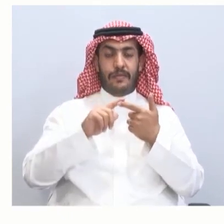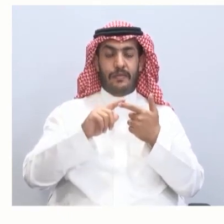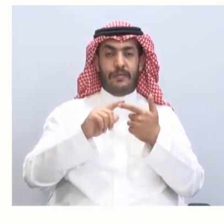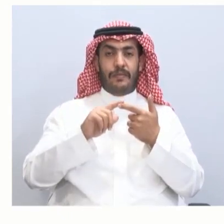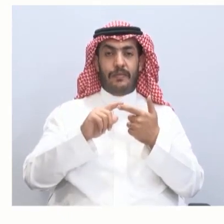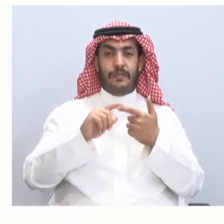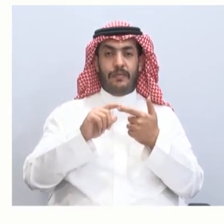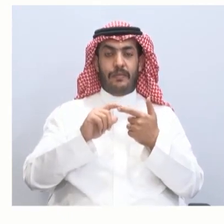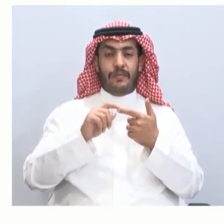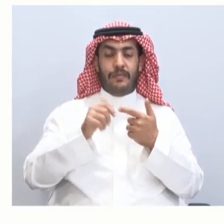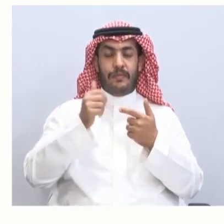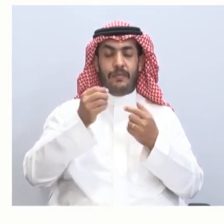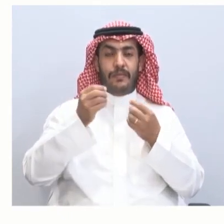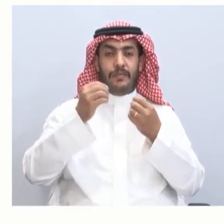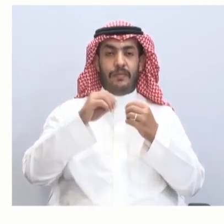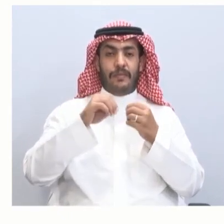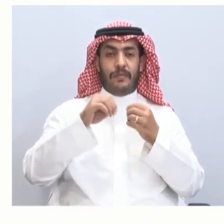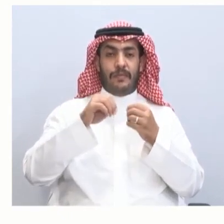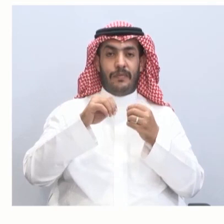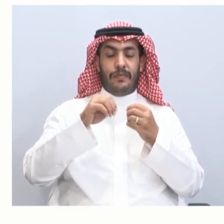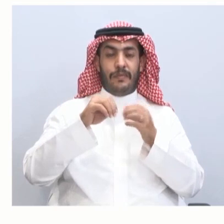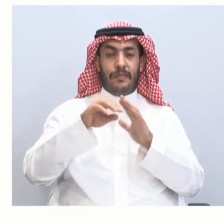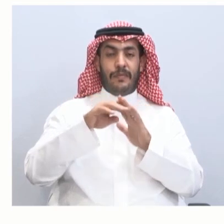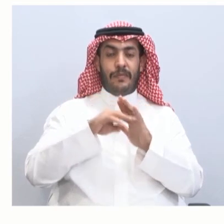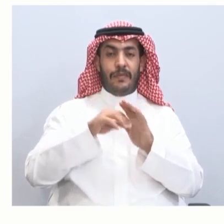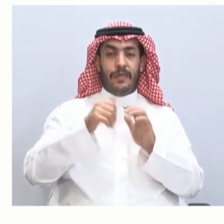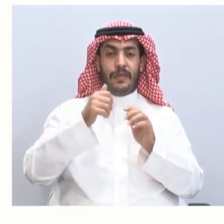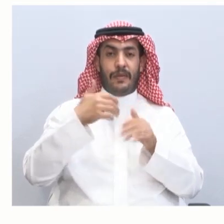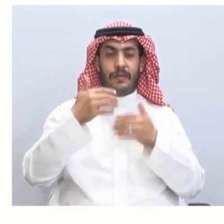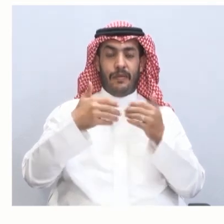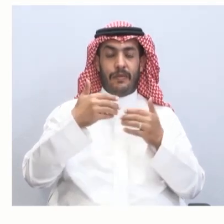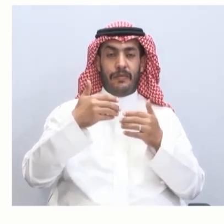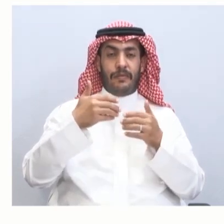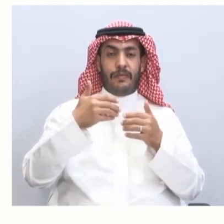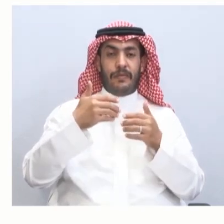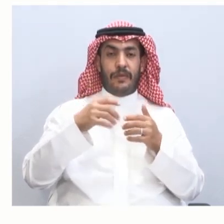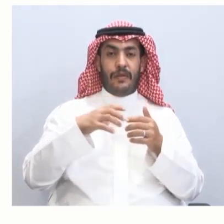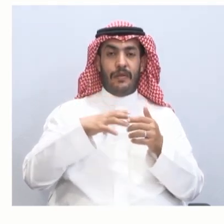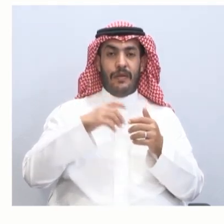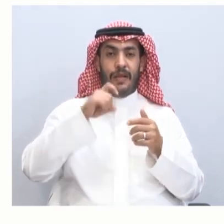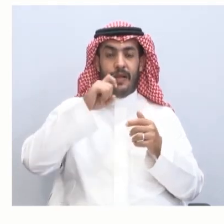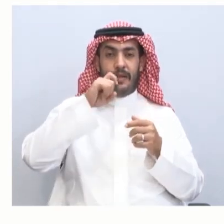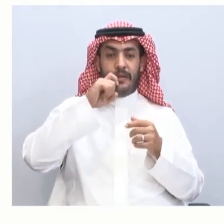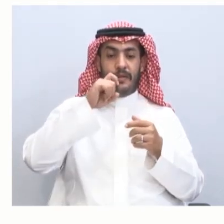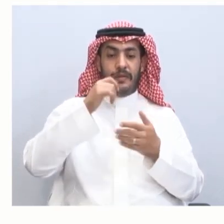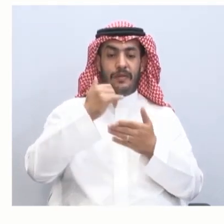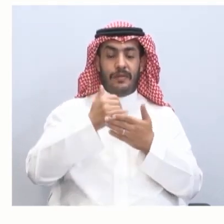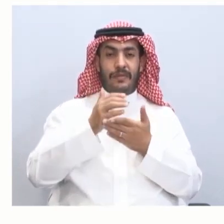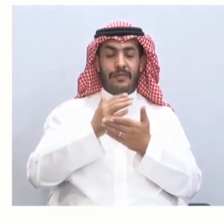ان الاضطرابات زادت ايضا بمحاولات امير حائل